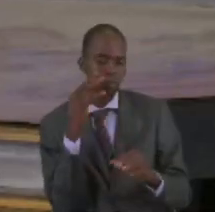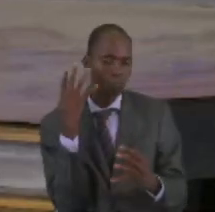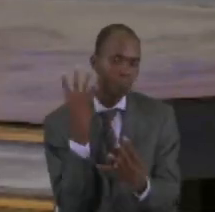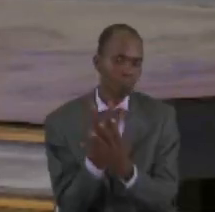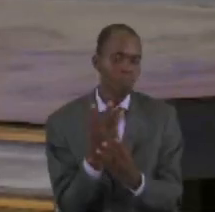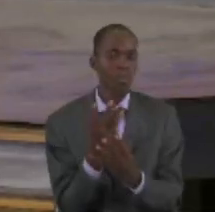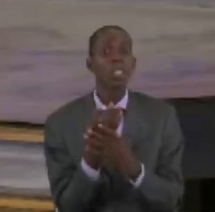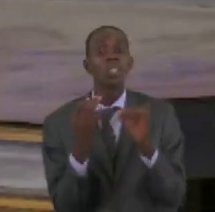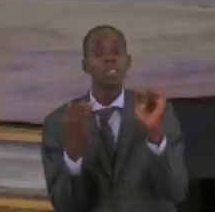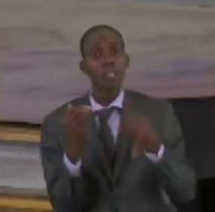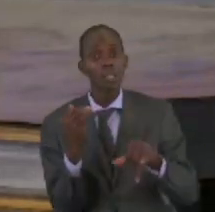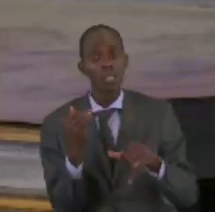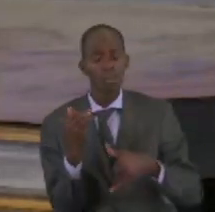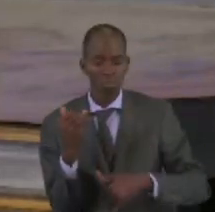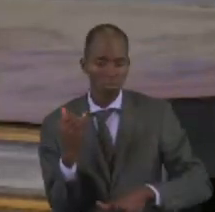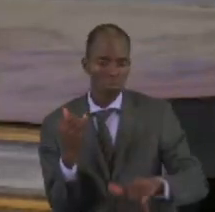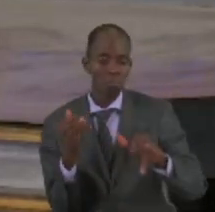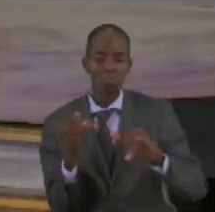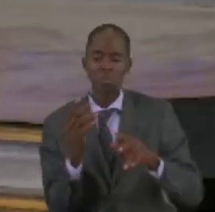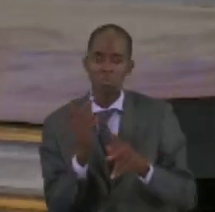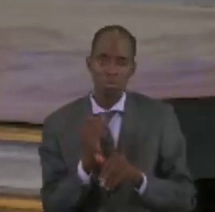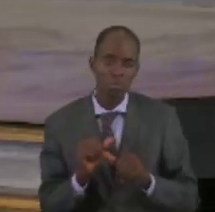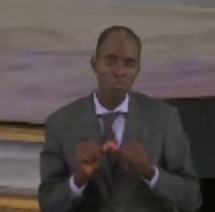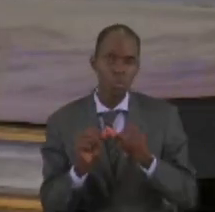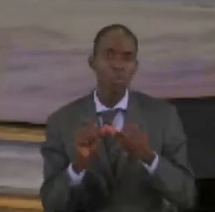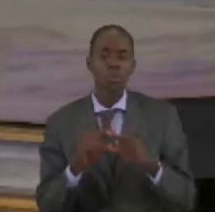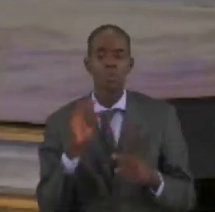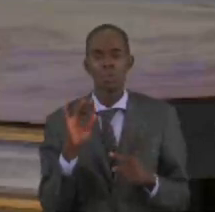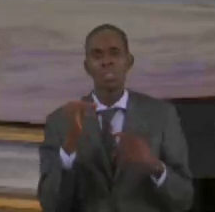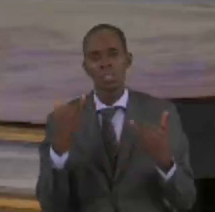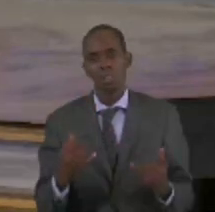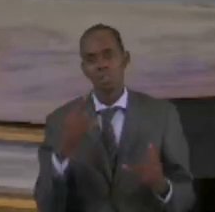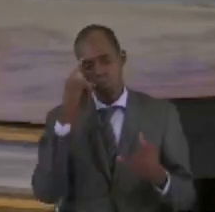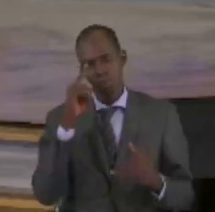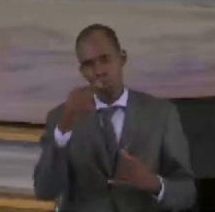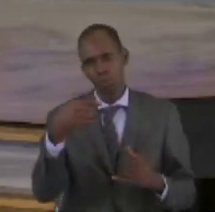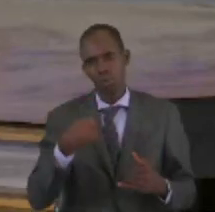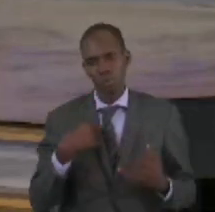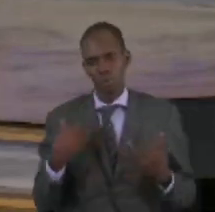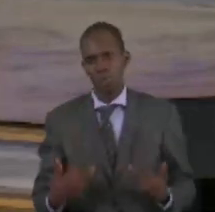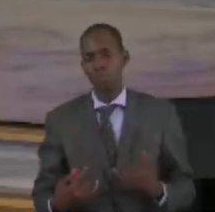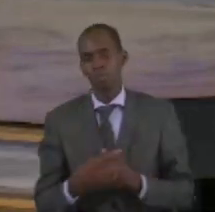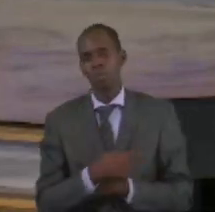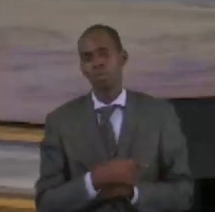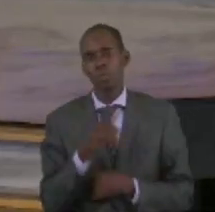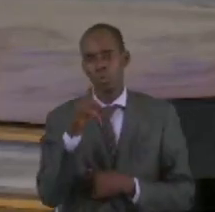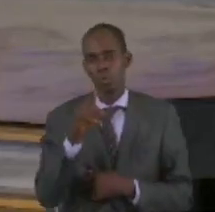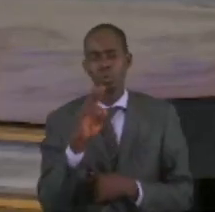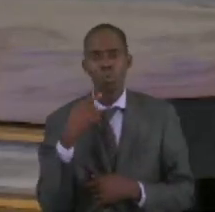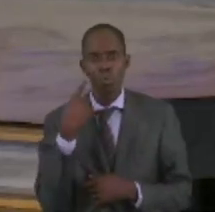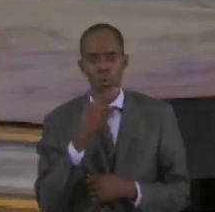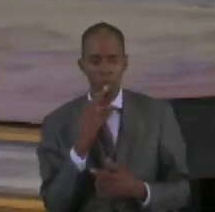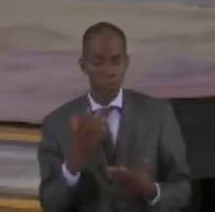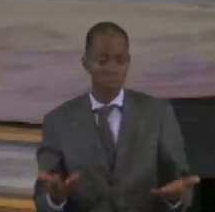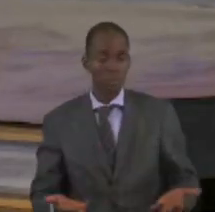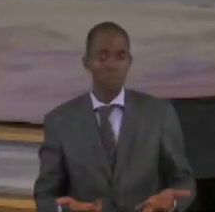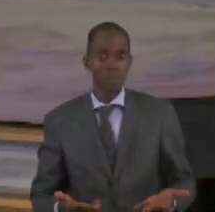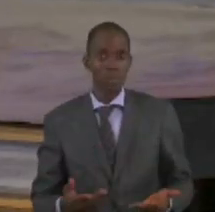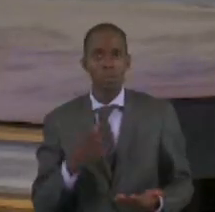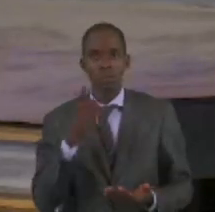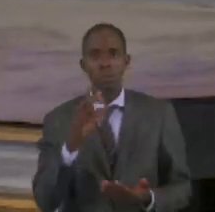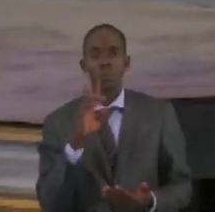Ils ont mis la mer sur eux et ils les ont emprisonnés, mais ils continuaient de prêcher. Pour nous aujourd'hui, nous qui